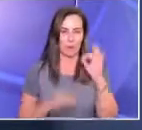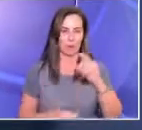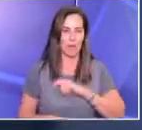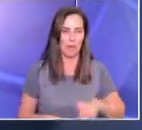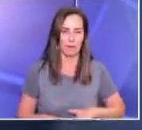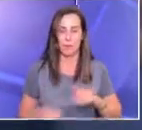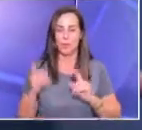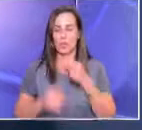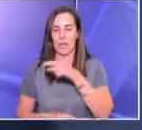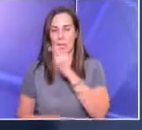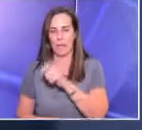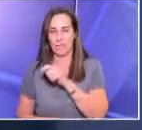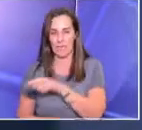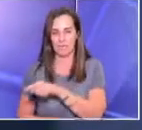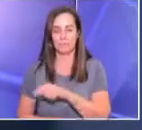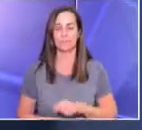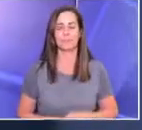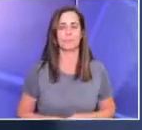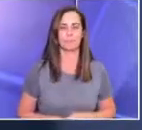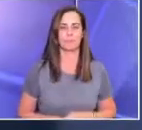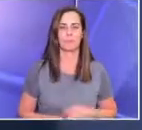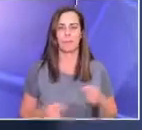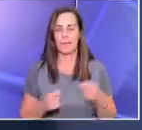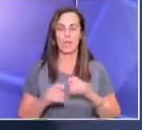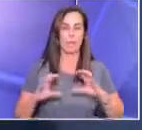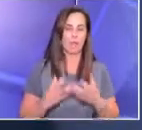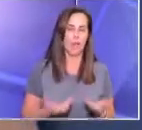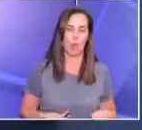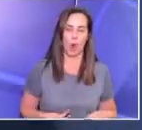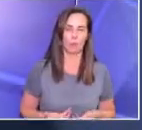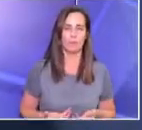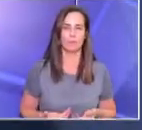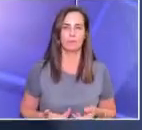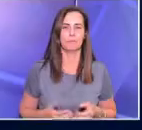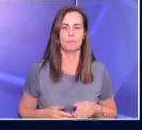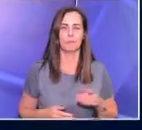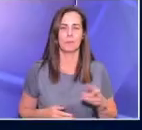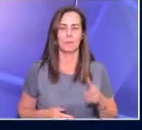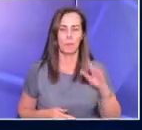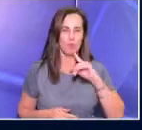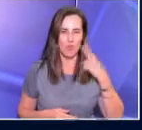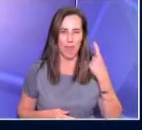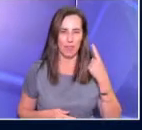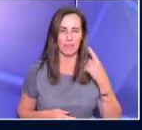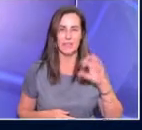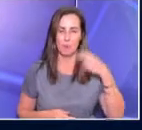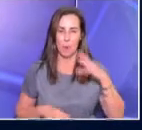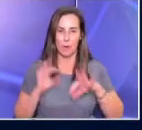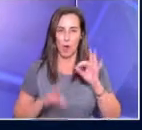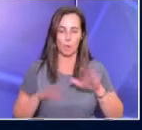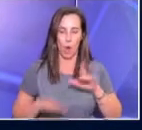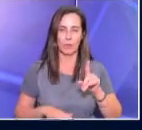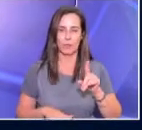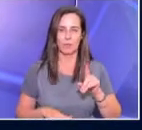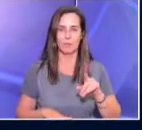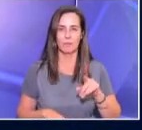המקומיות למה שיקרה בבחירות הארציות, בנוגע למפלגות והדברים האלה, בעוד שנה, אם יהיו בחירות, פחות או יותר